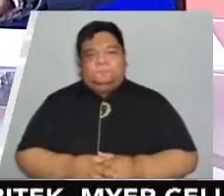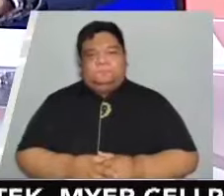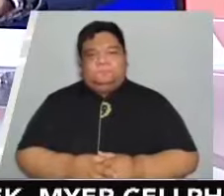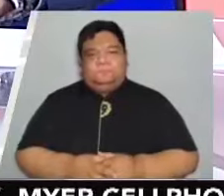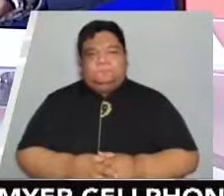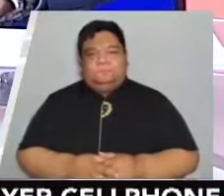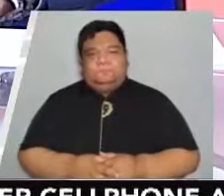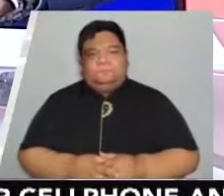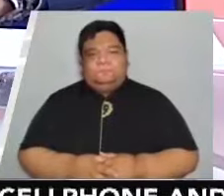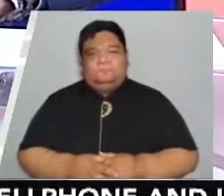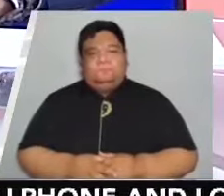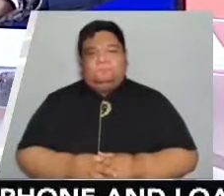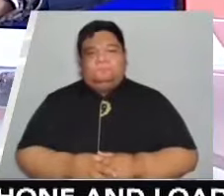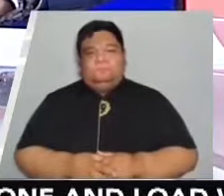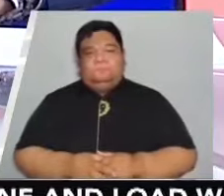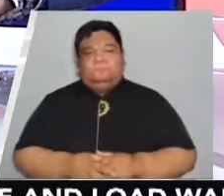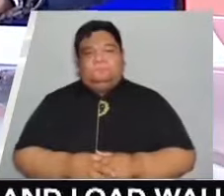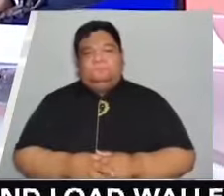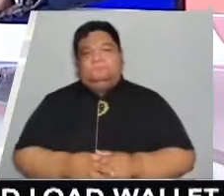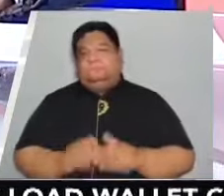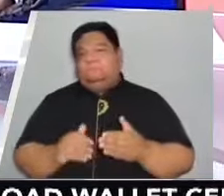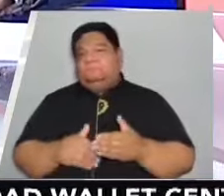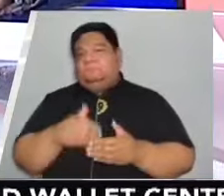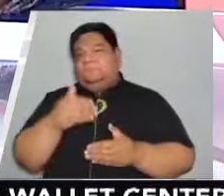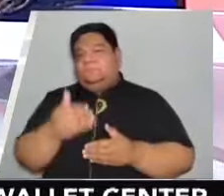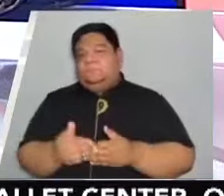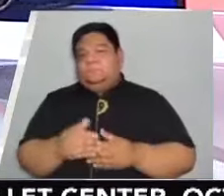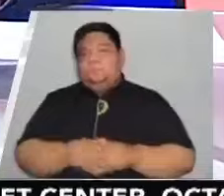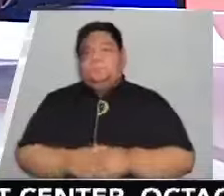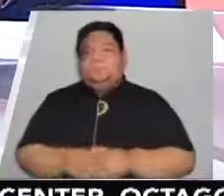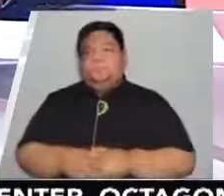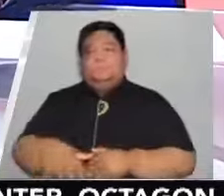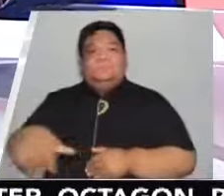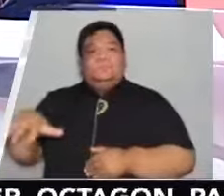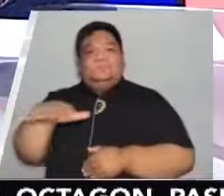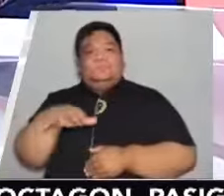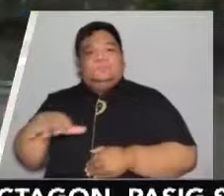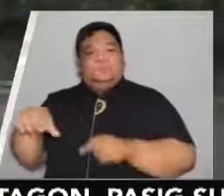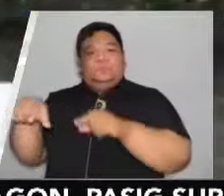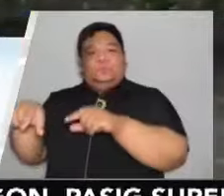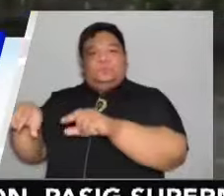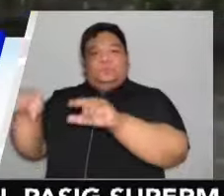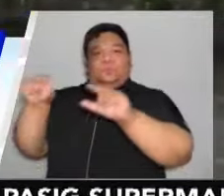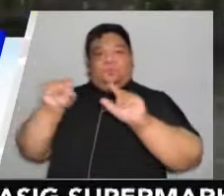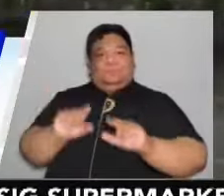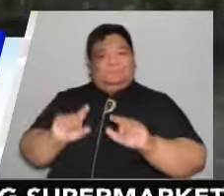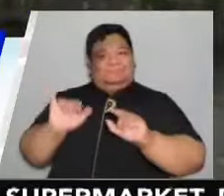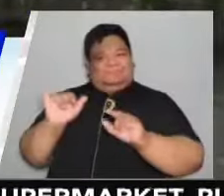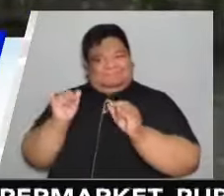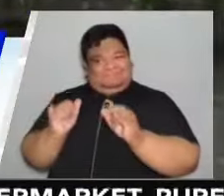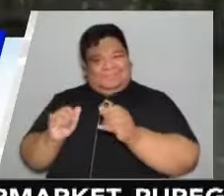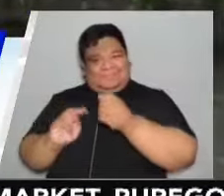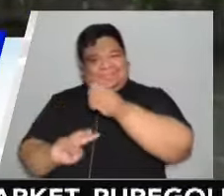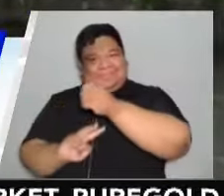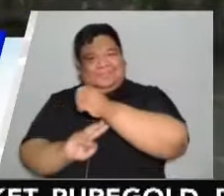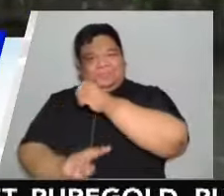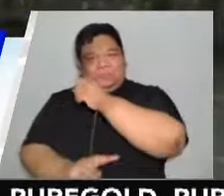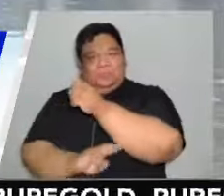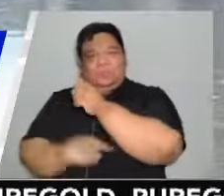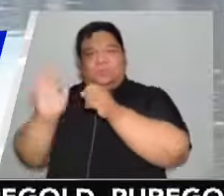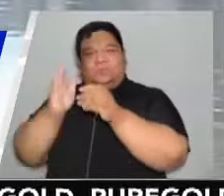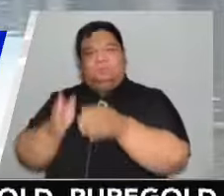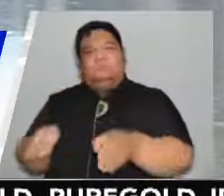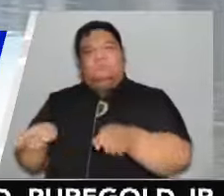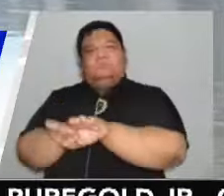Isasarang Guadalupe Bridge sa EDSA Makati City para sa rehabilitasyon. Sisimulan niya sa October 2025. Ayon sa Metro Manila